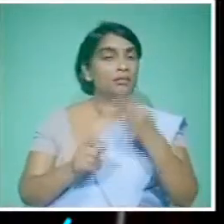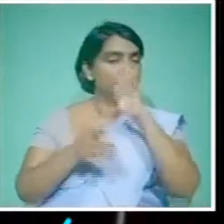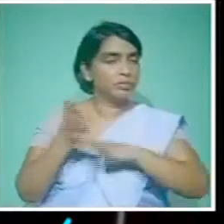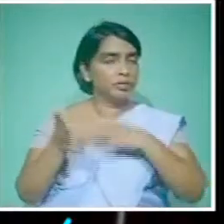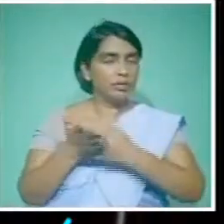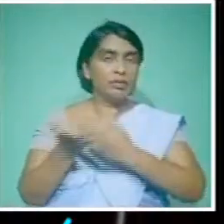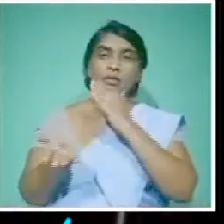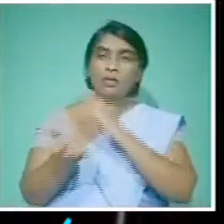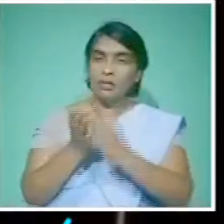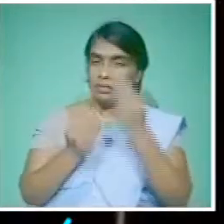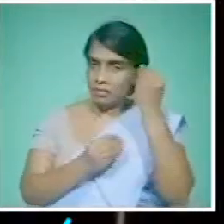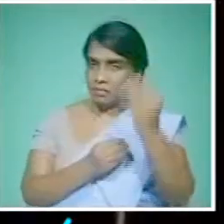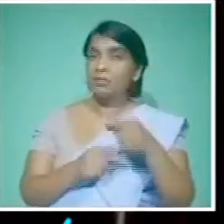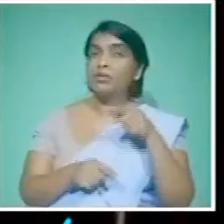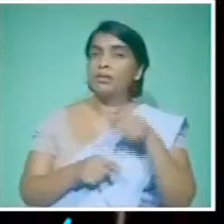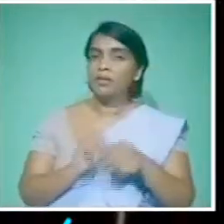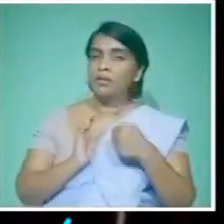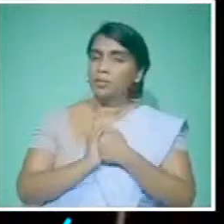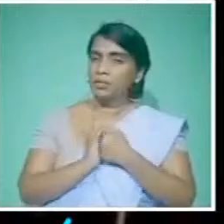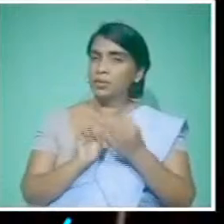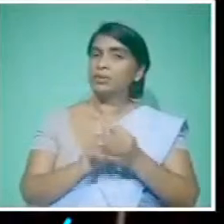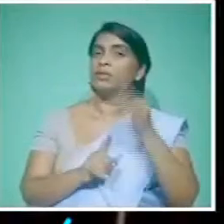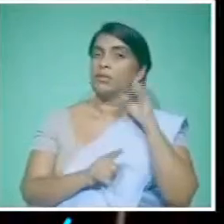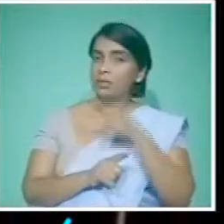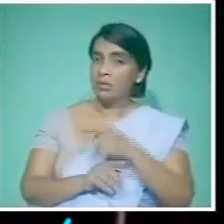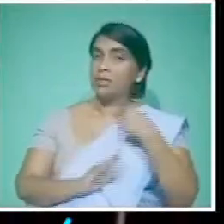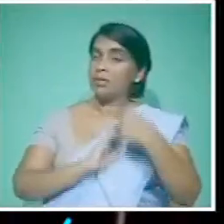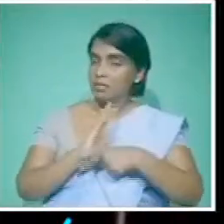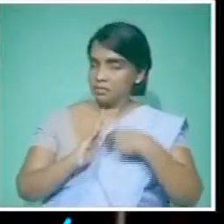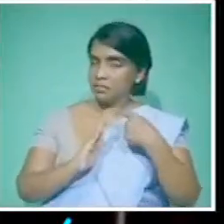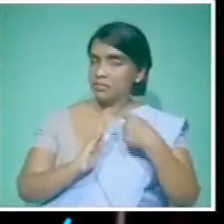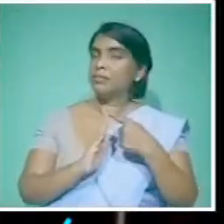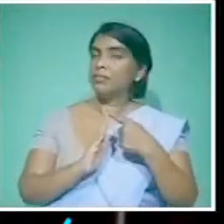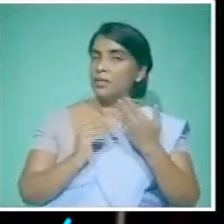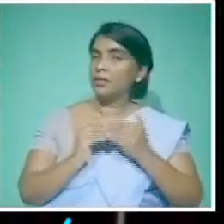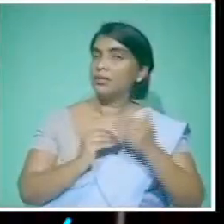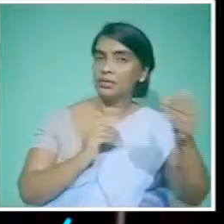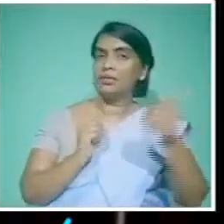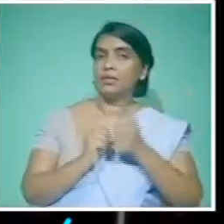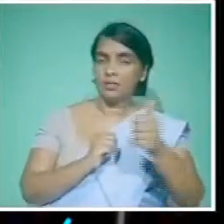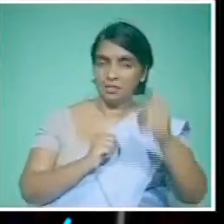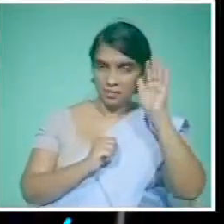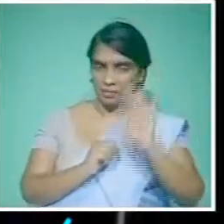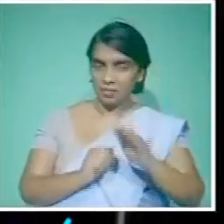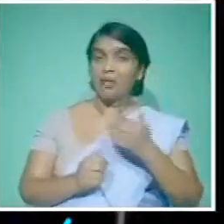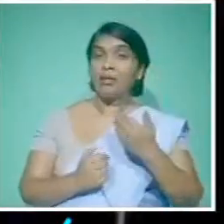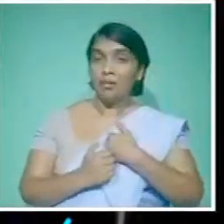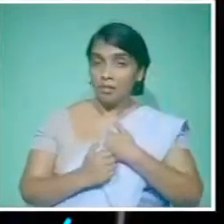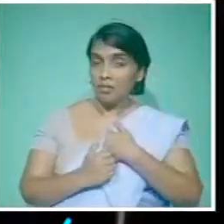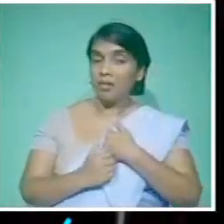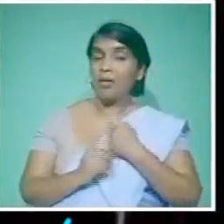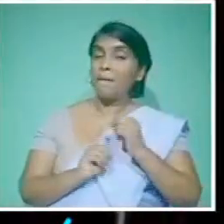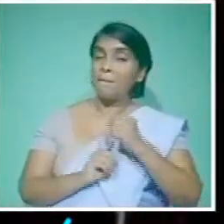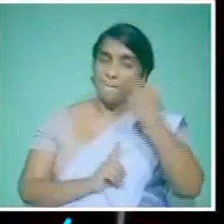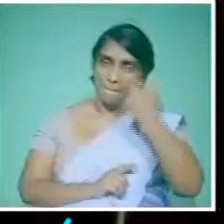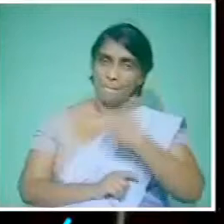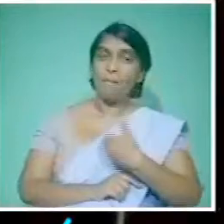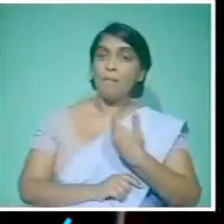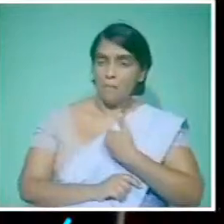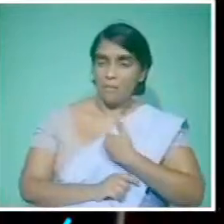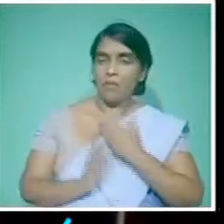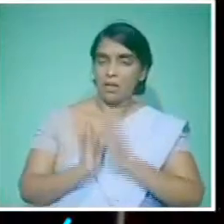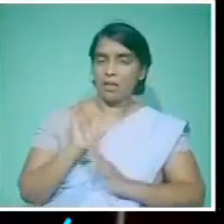අයවැයට සහයෝගය දීලා මේ ගරු ජනාධිපතිතුමාට මේ රට ඉදිරියට තවත් ගෙන යන්න මගෙන් පුද්ගලිකව